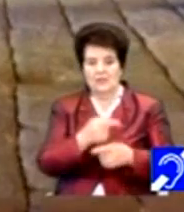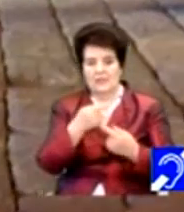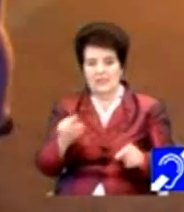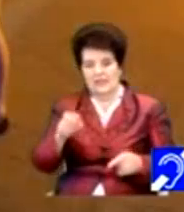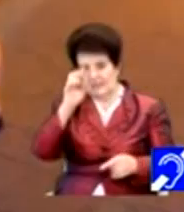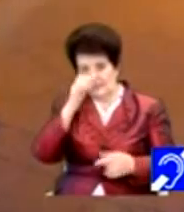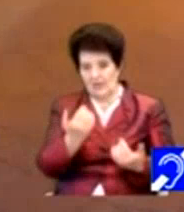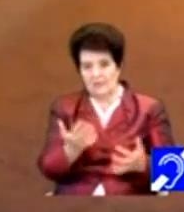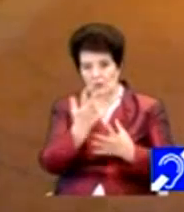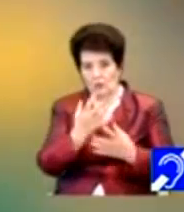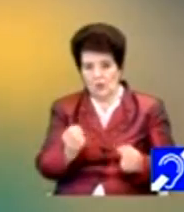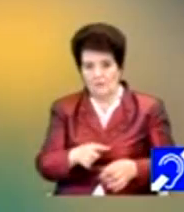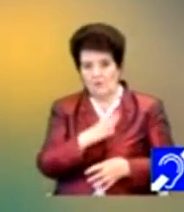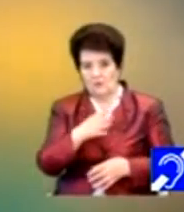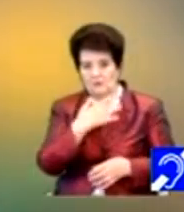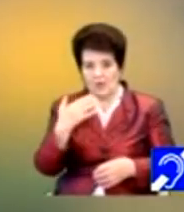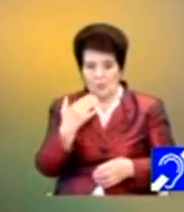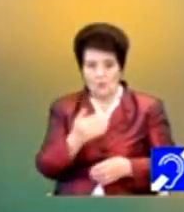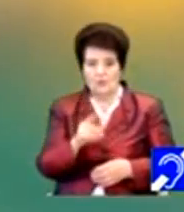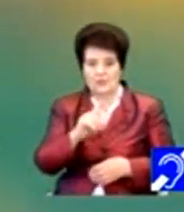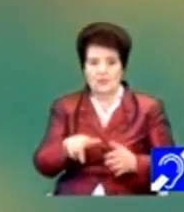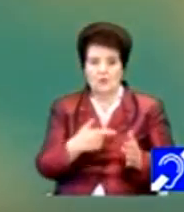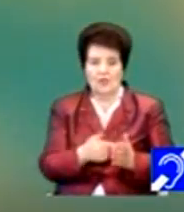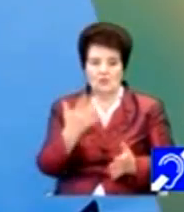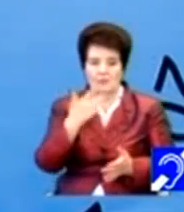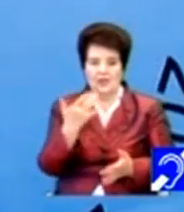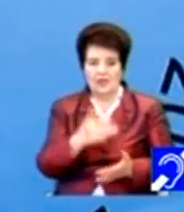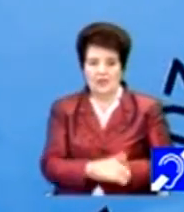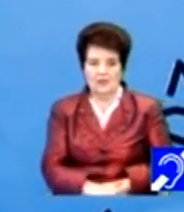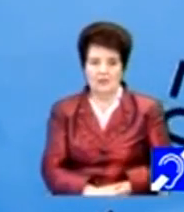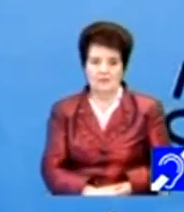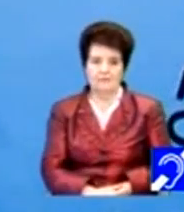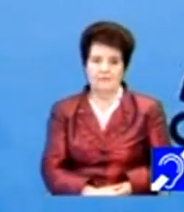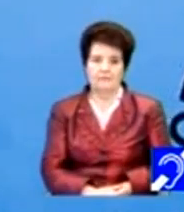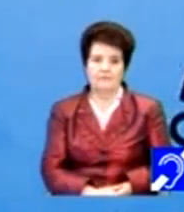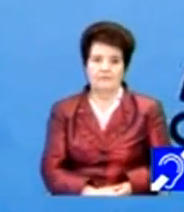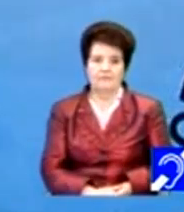țări. Azi noapte au fost distruse mai multe statui din diverse orașe americane.